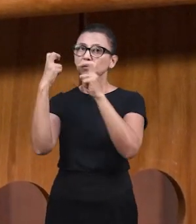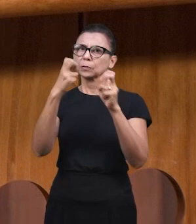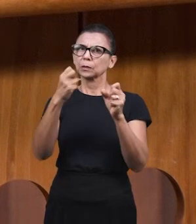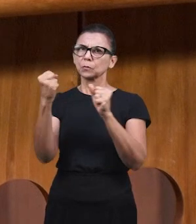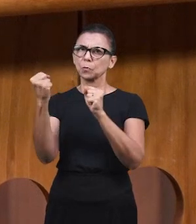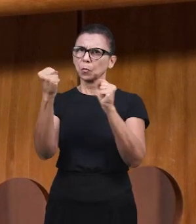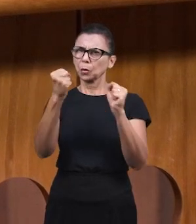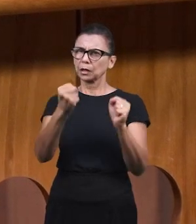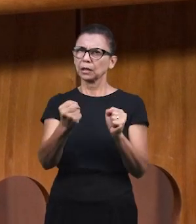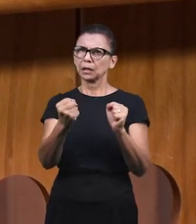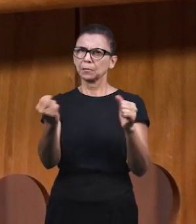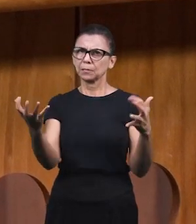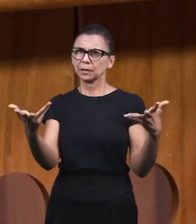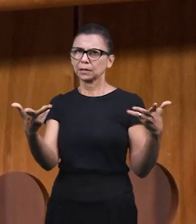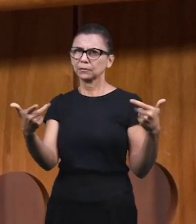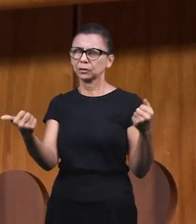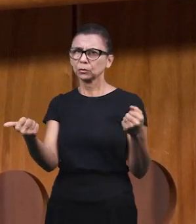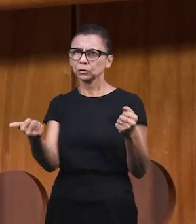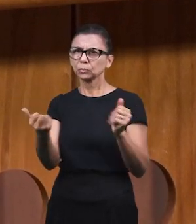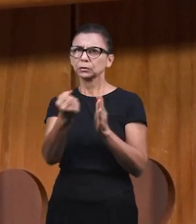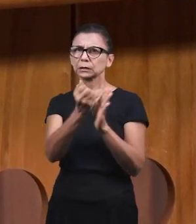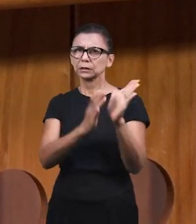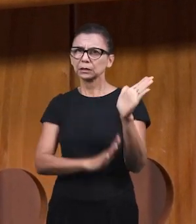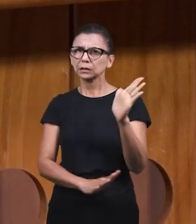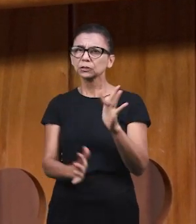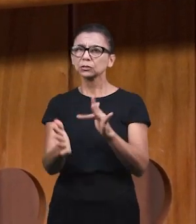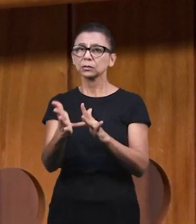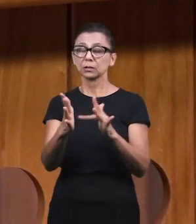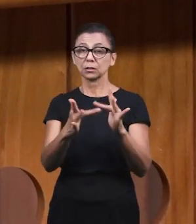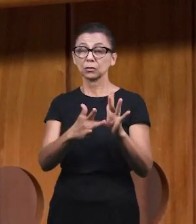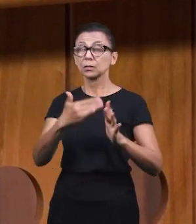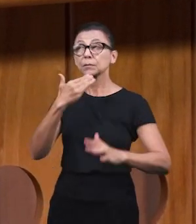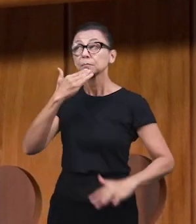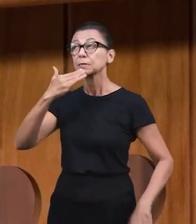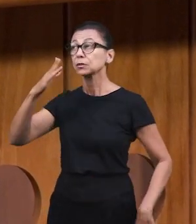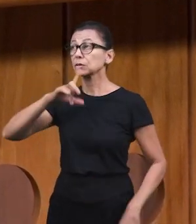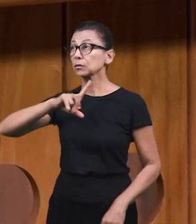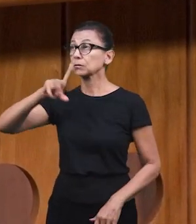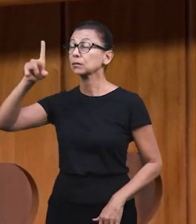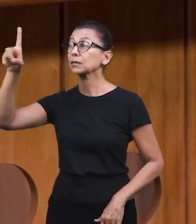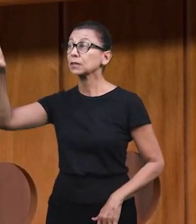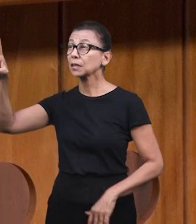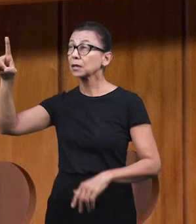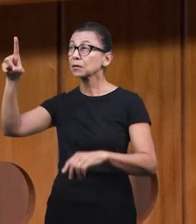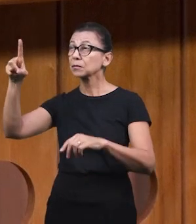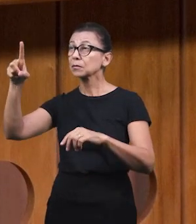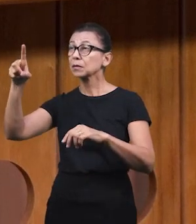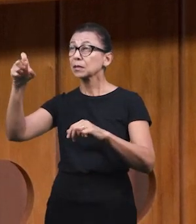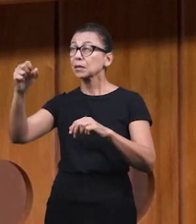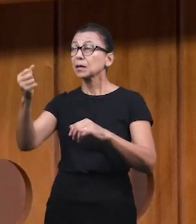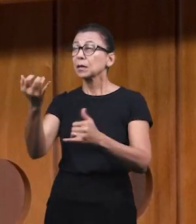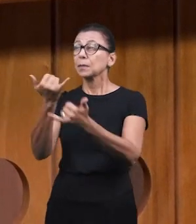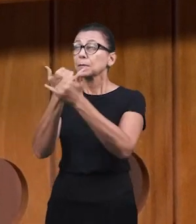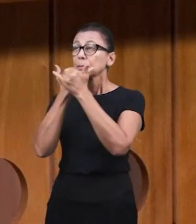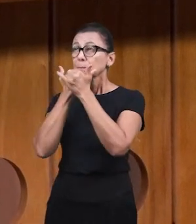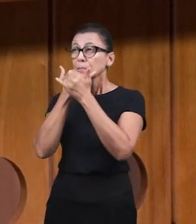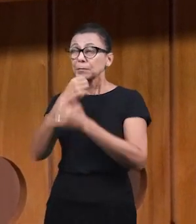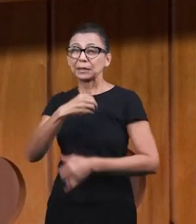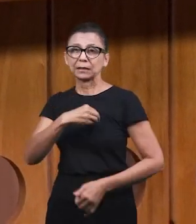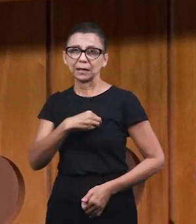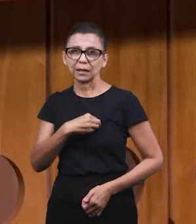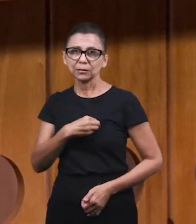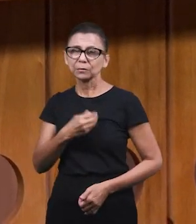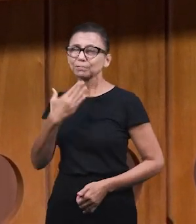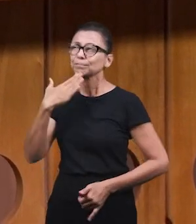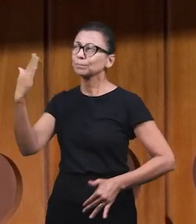силе, которая в крови Господа Иисуса. Просим Тебя, Господь, благословения, прощения наших